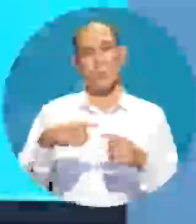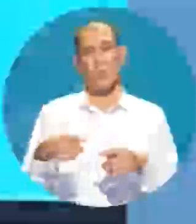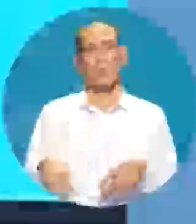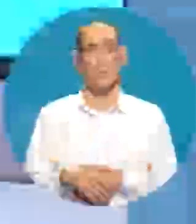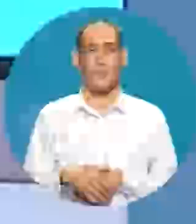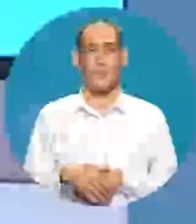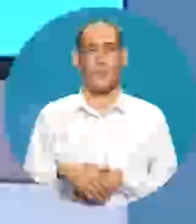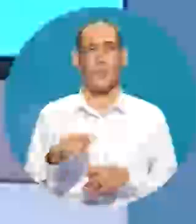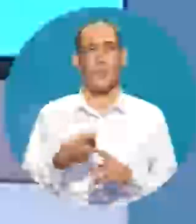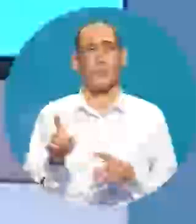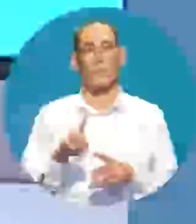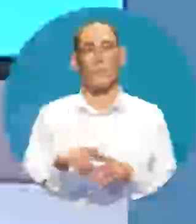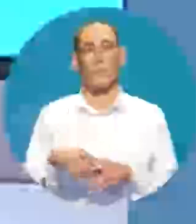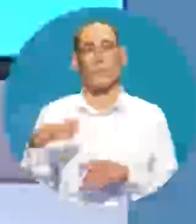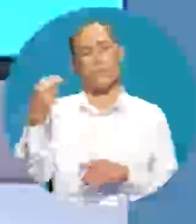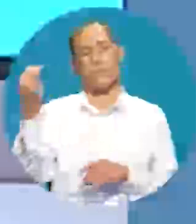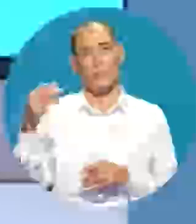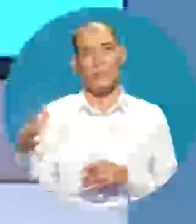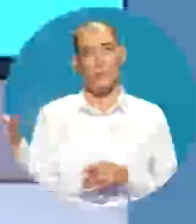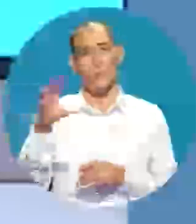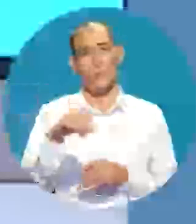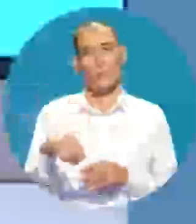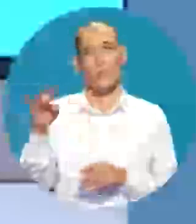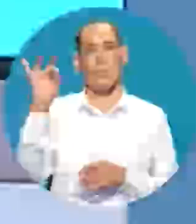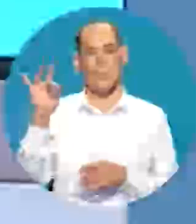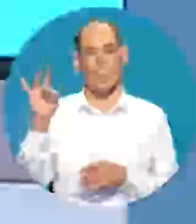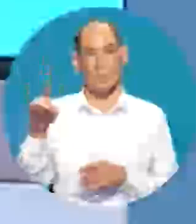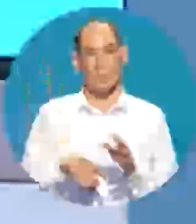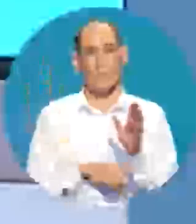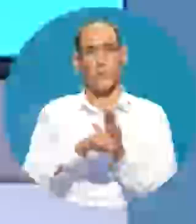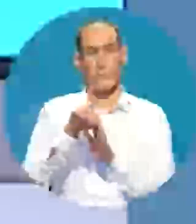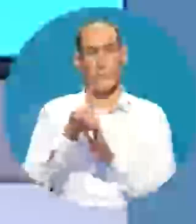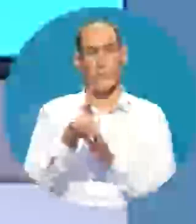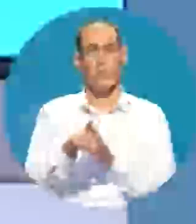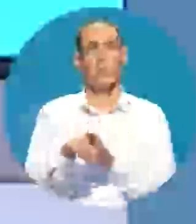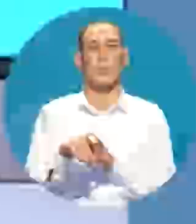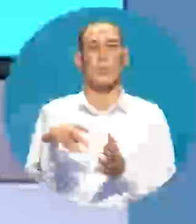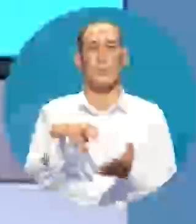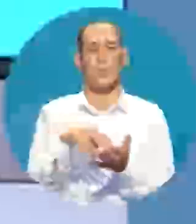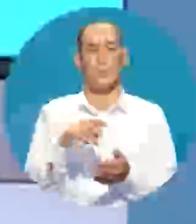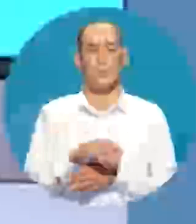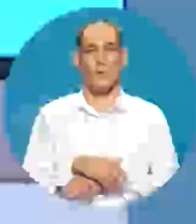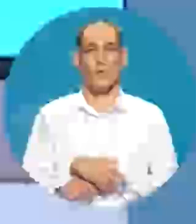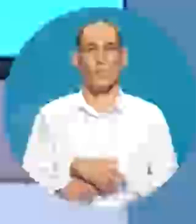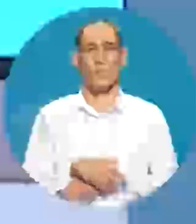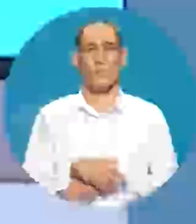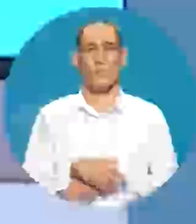balalar. Bul suretlerdiñ barlığı ır harbinen baslanıp turıptı.